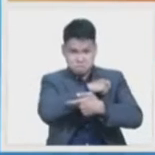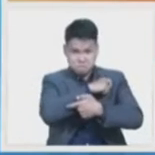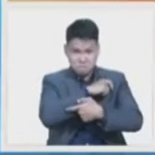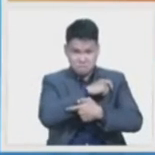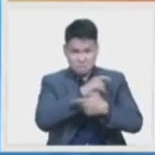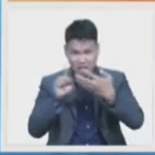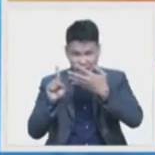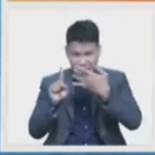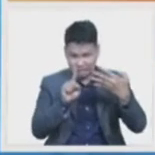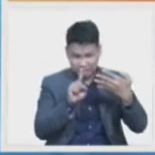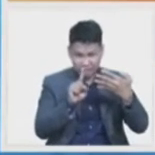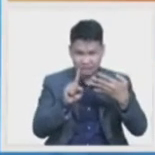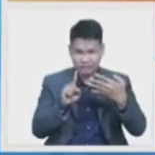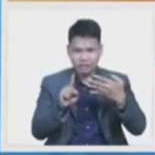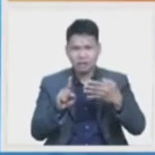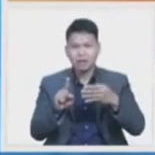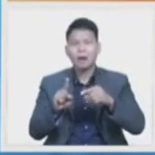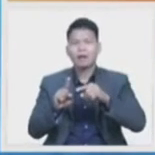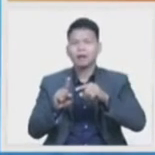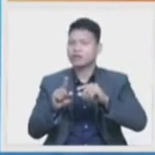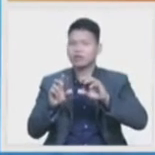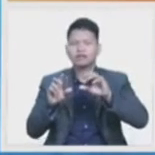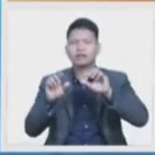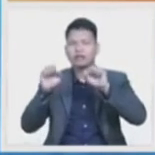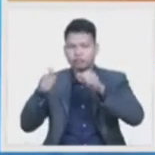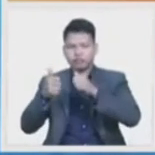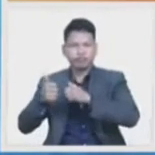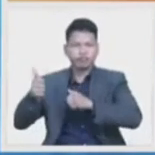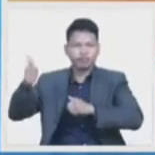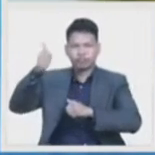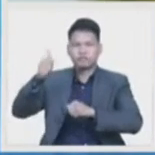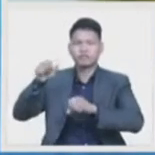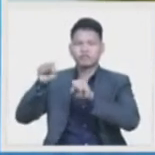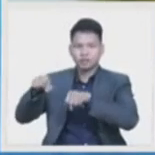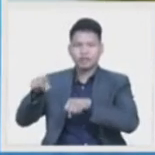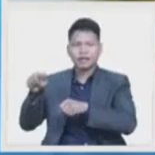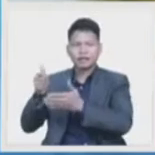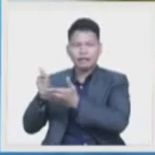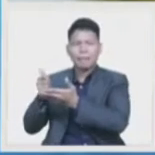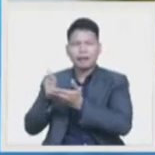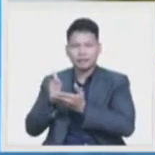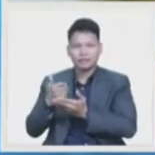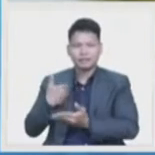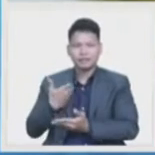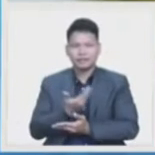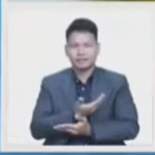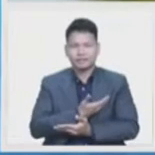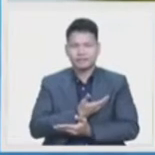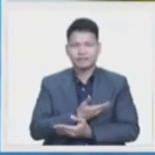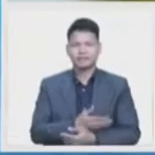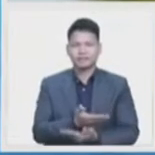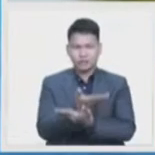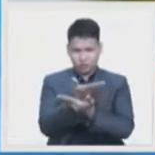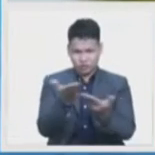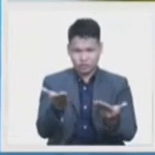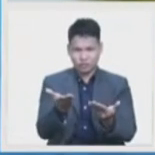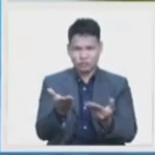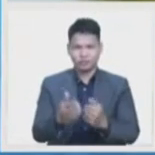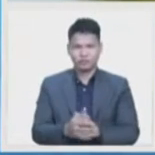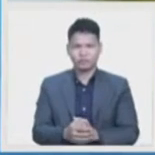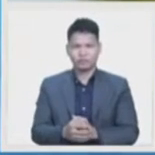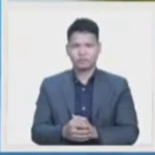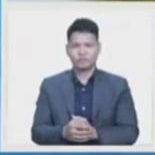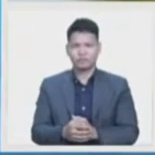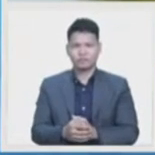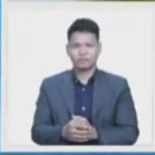makahimo siya sa pagtabang kanimo o kanako nga gisulayan o ginatintalan. Christ came to seek